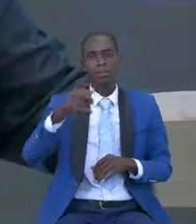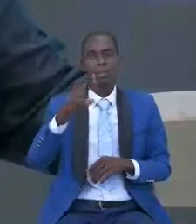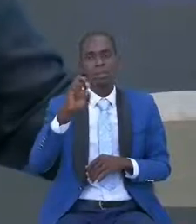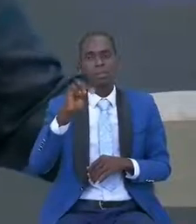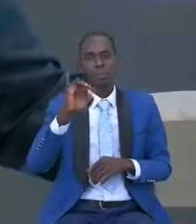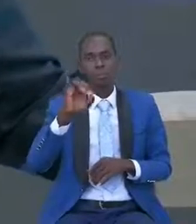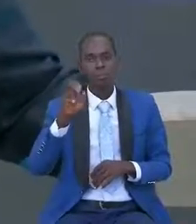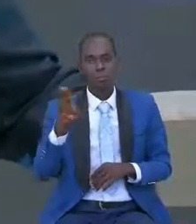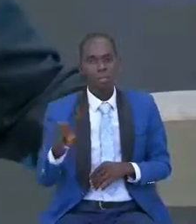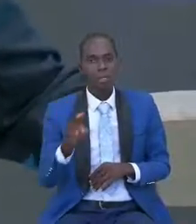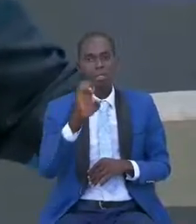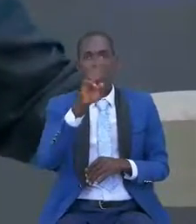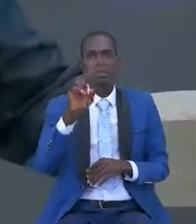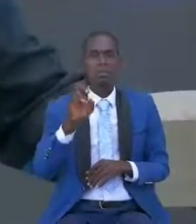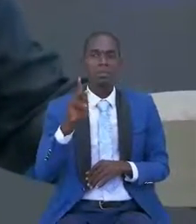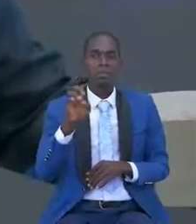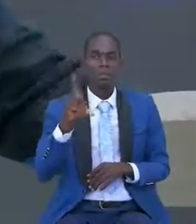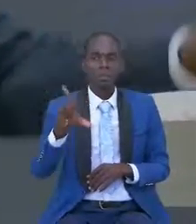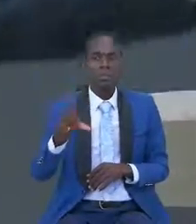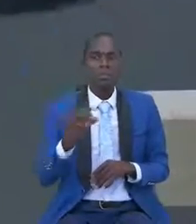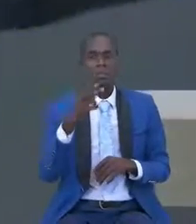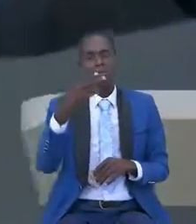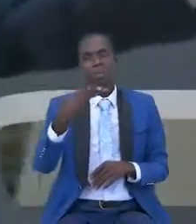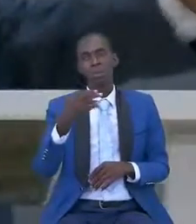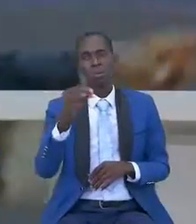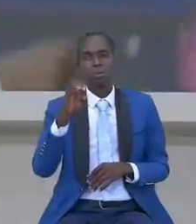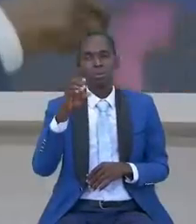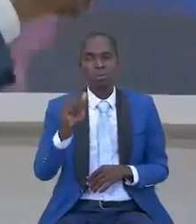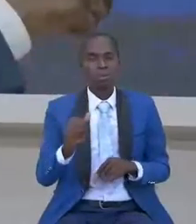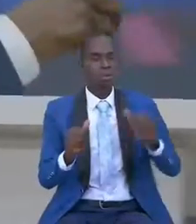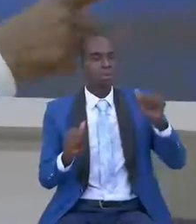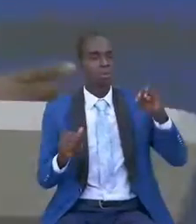Ézéchiel, Osée, Amos, Joël,